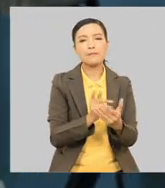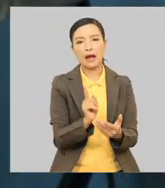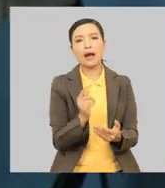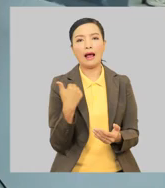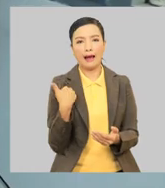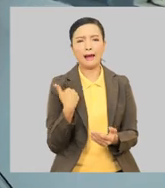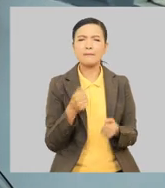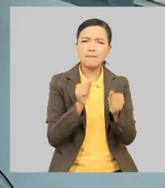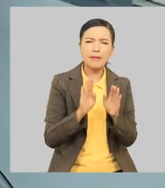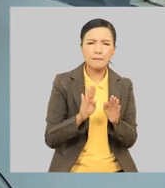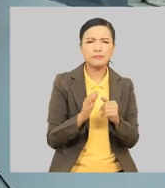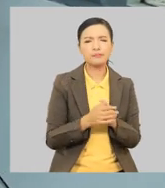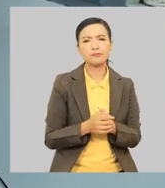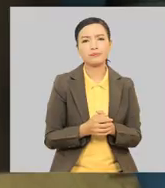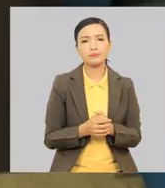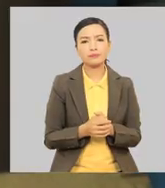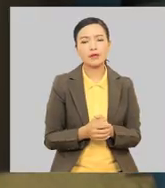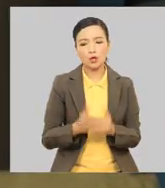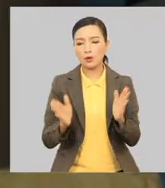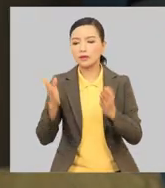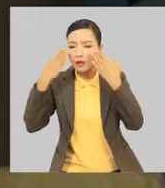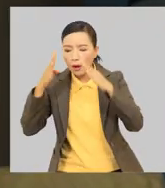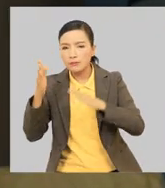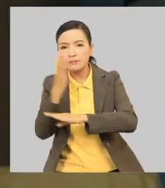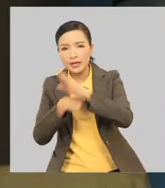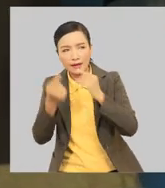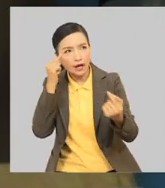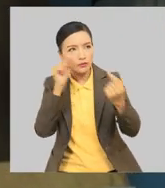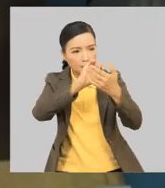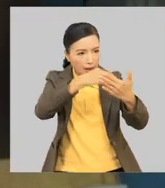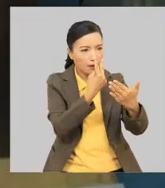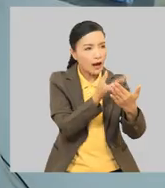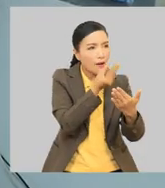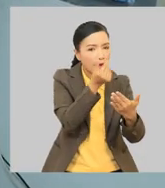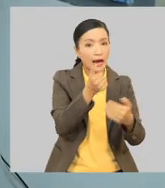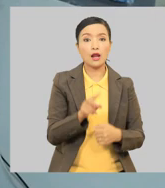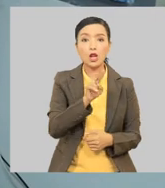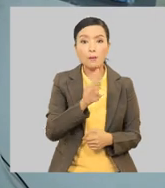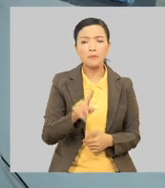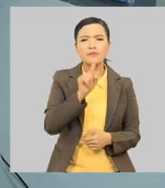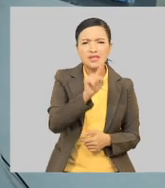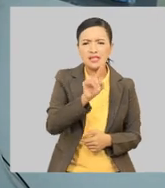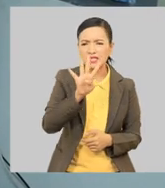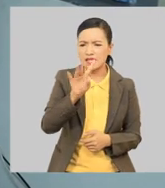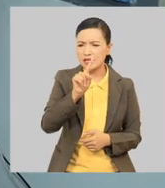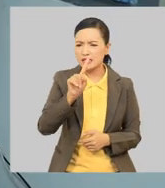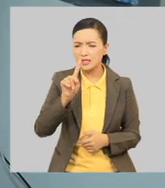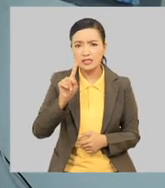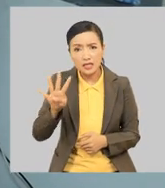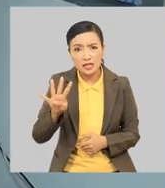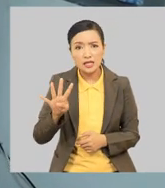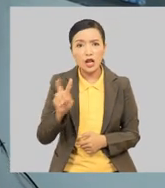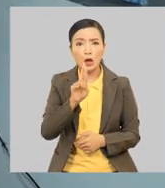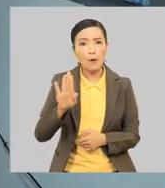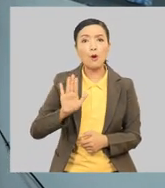โดยการเป็นแอปแท็บทูรีดนะครับแล้วก็จะมีระบบอะไรนะฮะ1414เป็นระบบของกสทช.ช่วยหน่วย